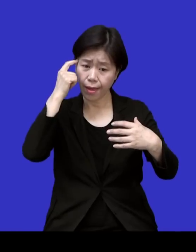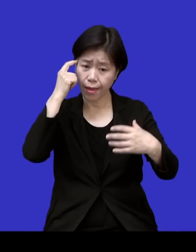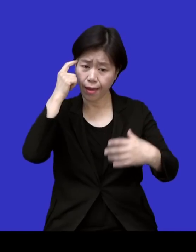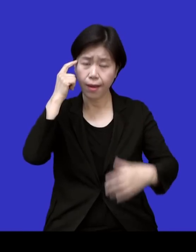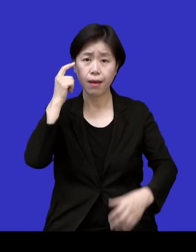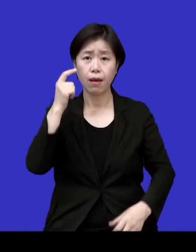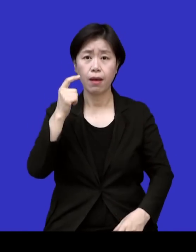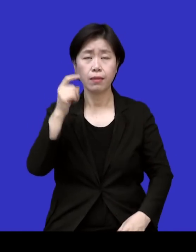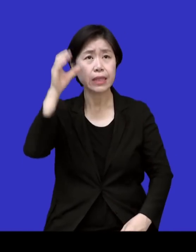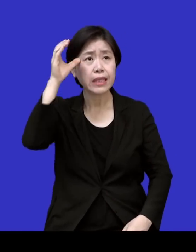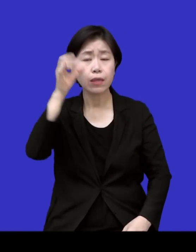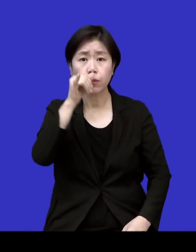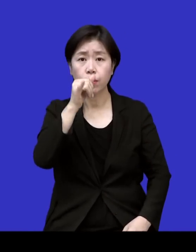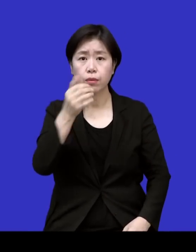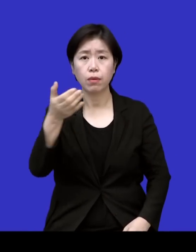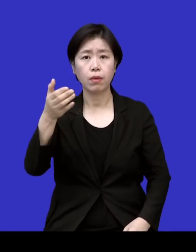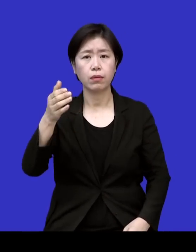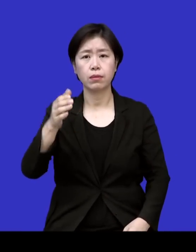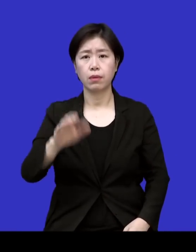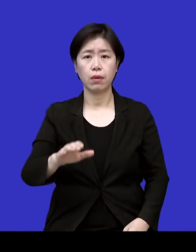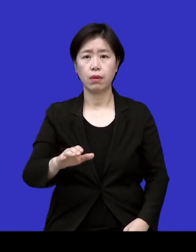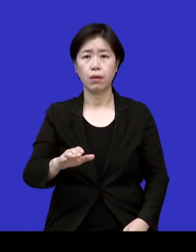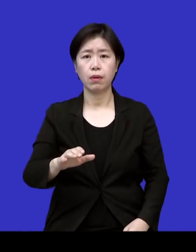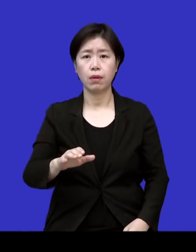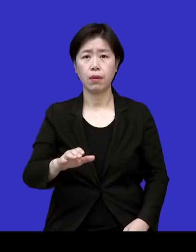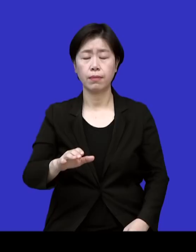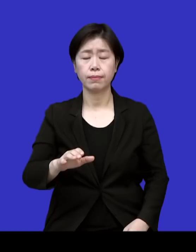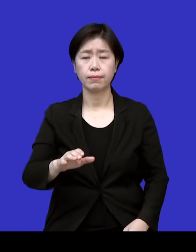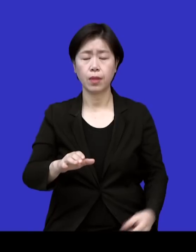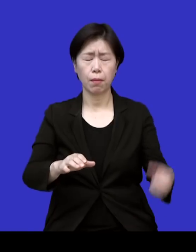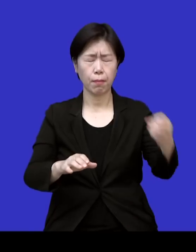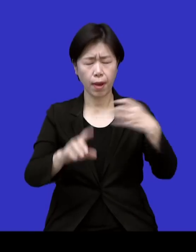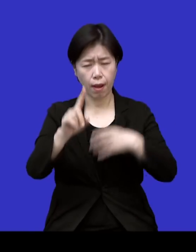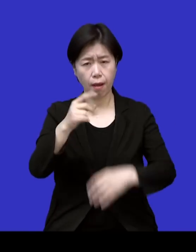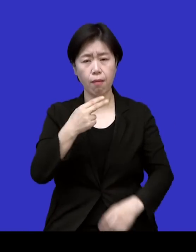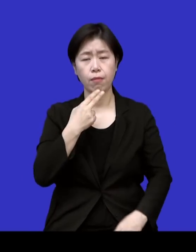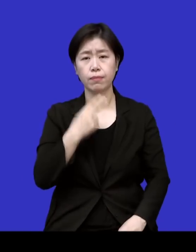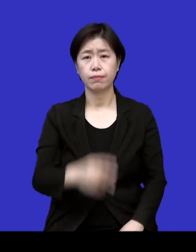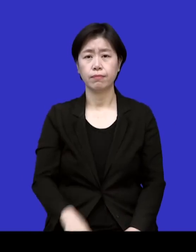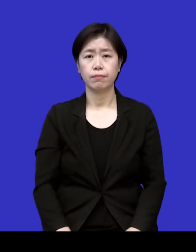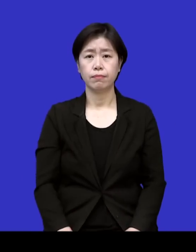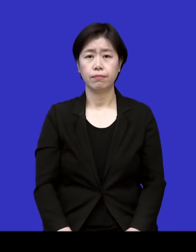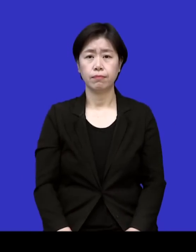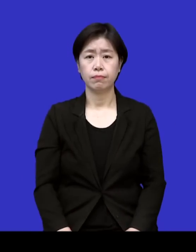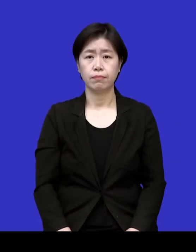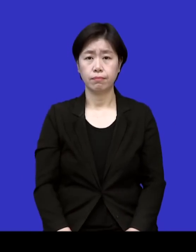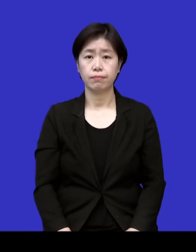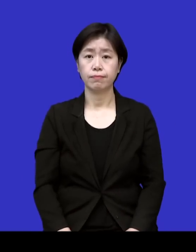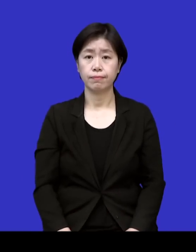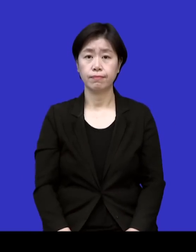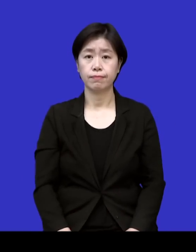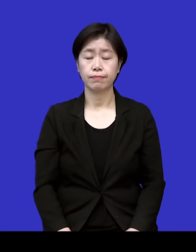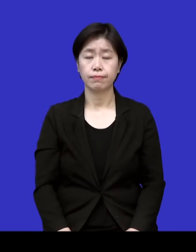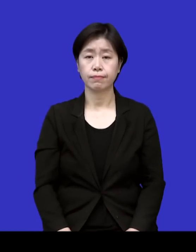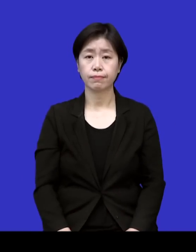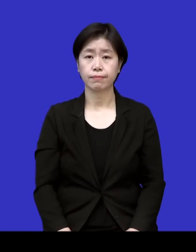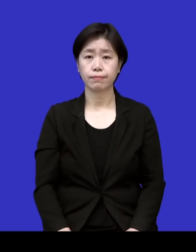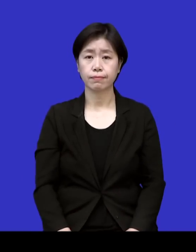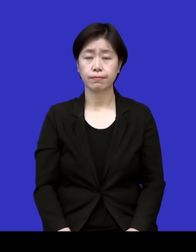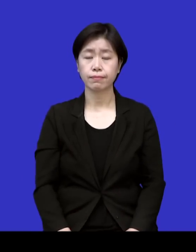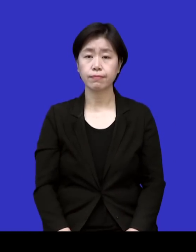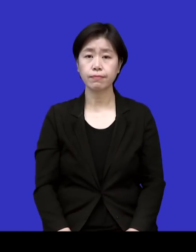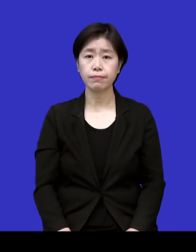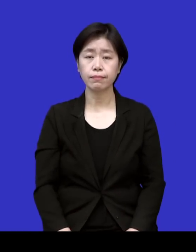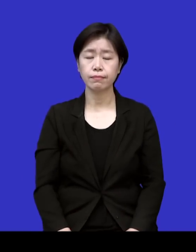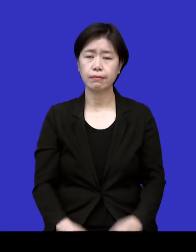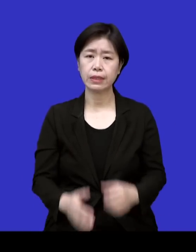얘기라도 했으면 이렇게까지 상처가 깊어지진 않았을 것 같은데 아무런 말을 하지 않는 엄마. 그래서